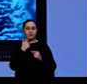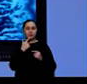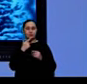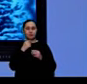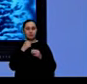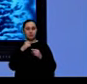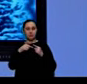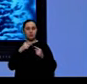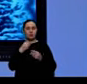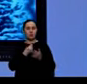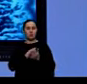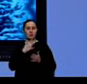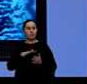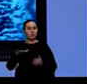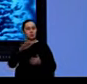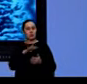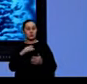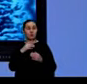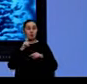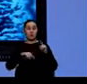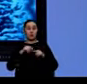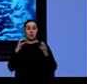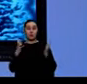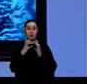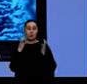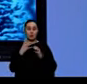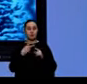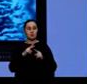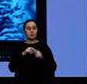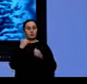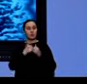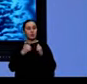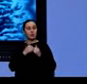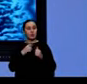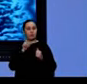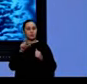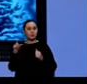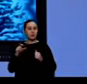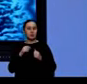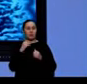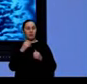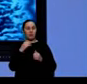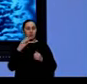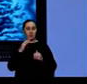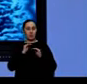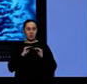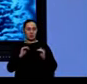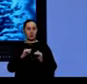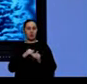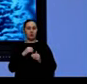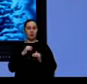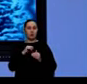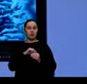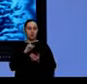тўкилган муқаддас даргоҳдир. Ватанни асрап-авайлаш ҳар биримизнинг фарзандлик